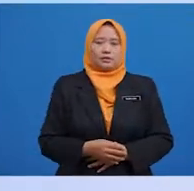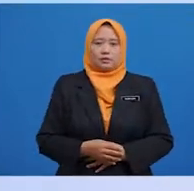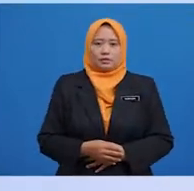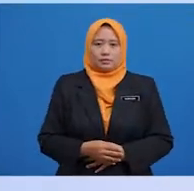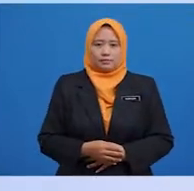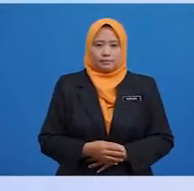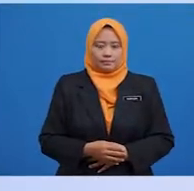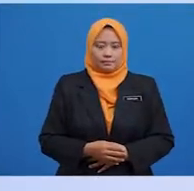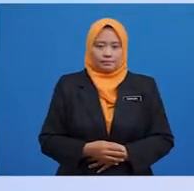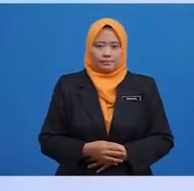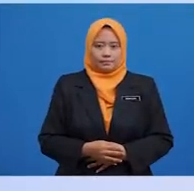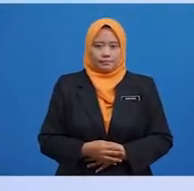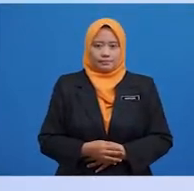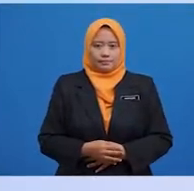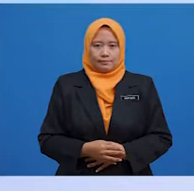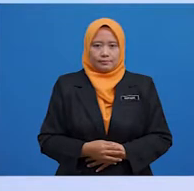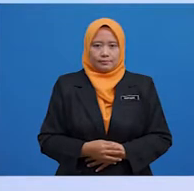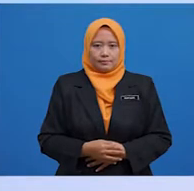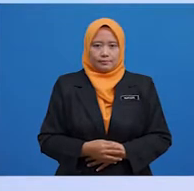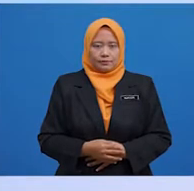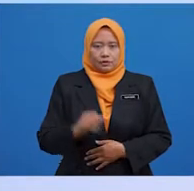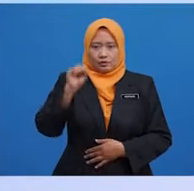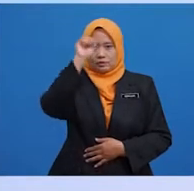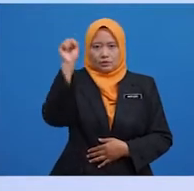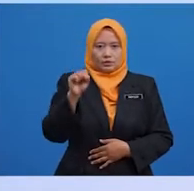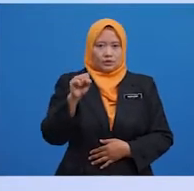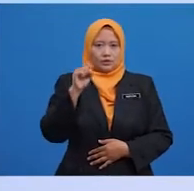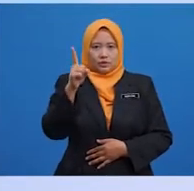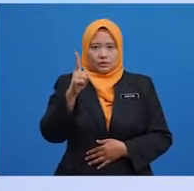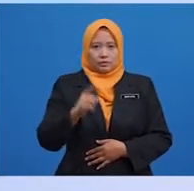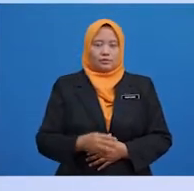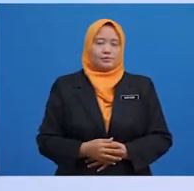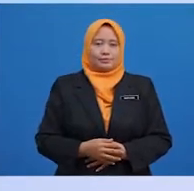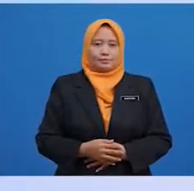mengenai pembelajaran kita hari ini. Soalan yang pertama,